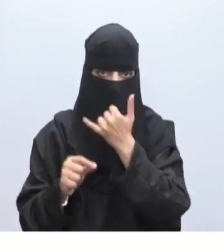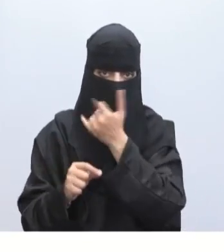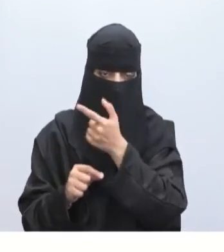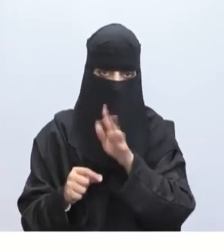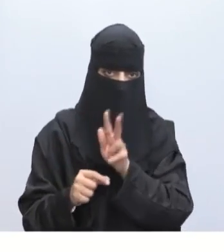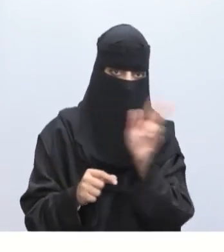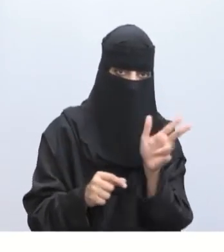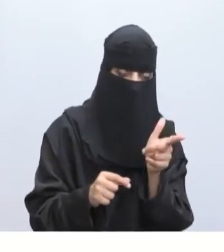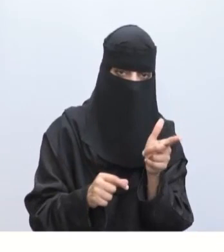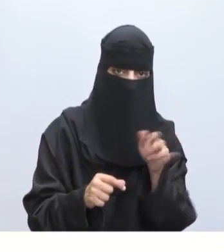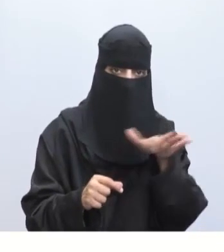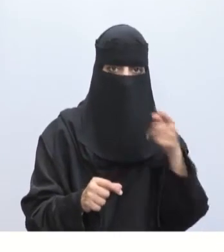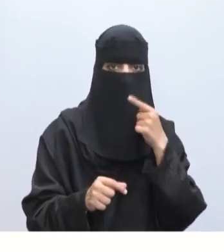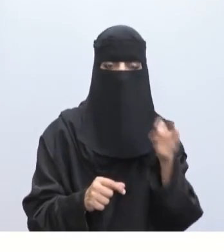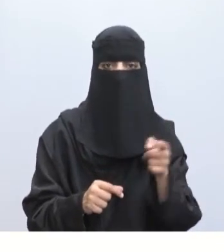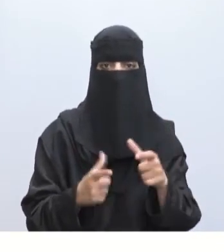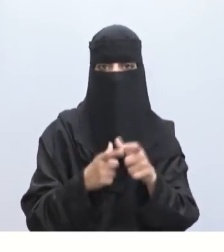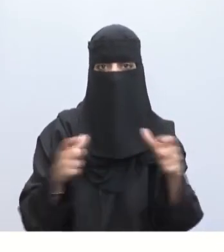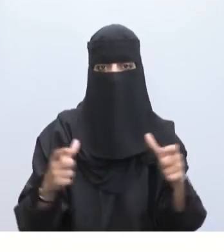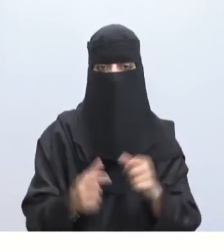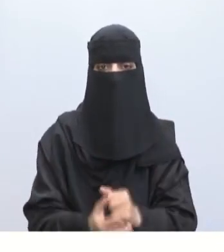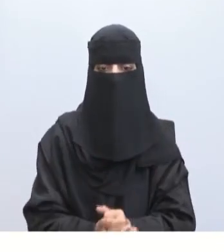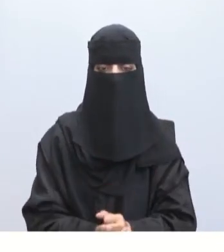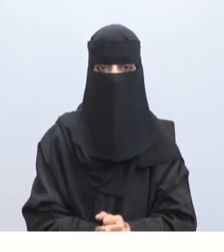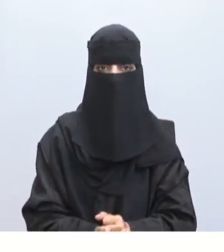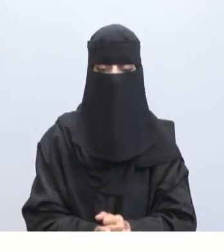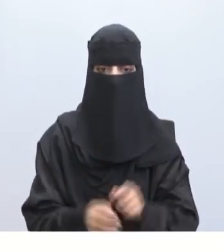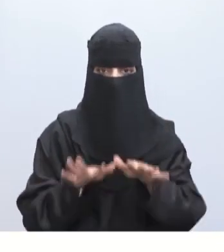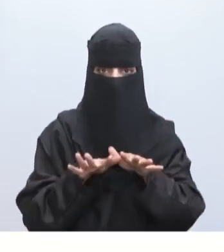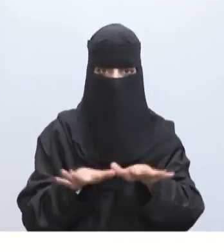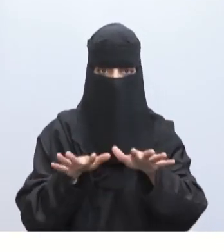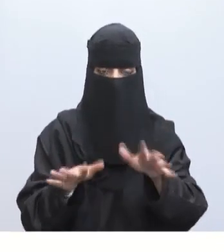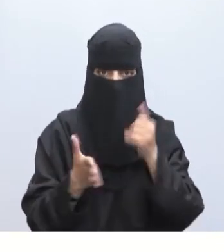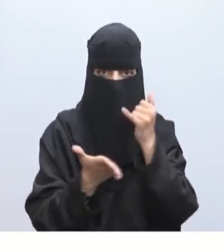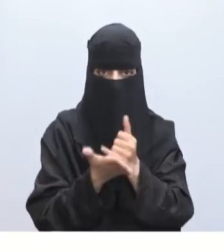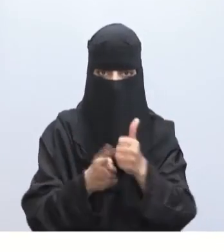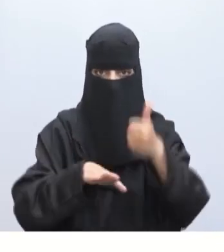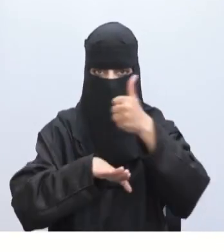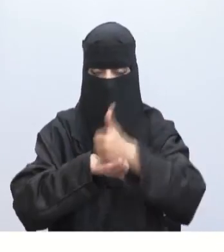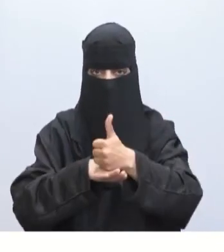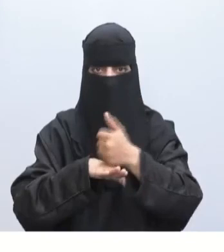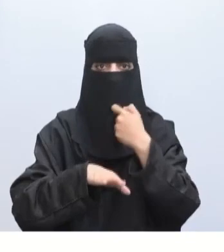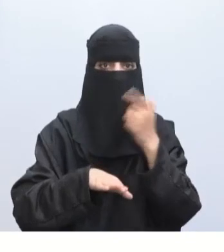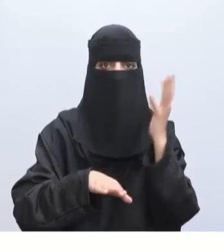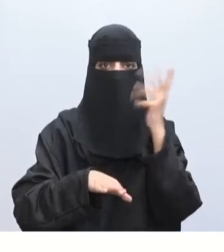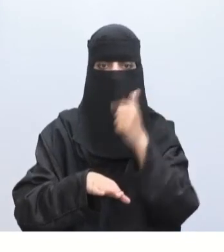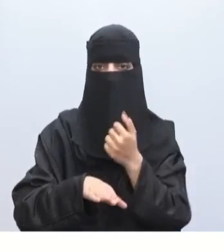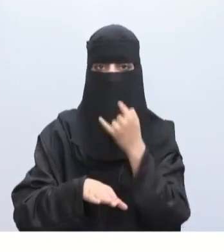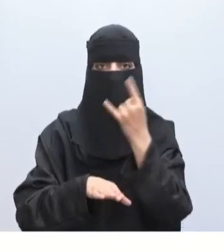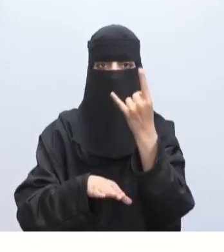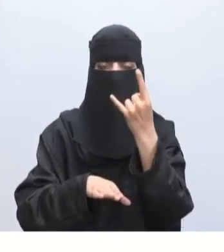وغربا البحر الاحمر امتد حكمه رحمه الله لمده عشر